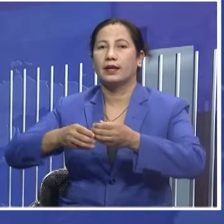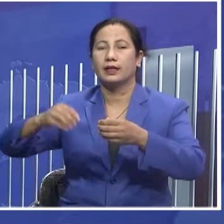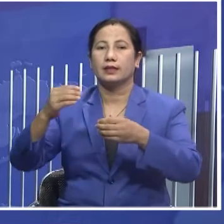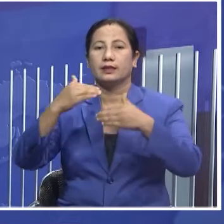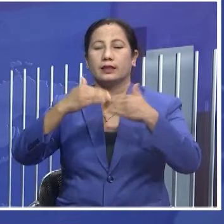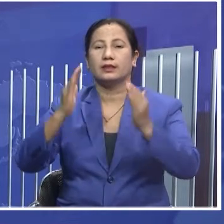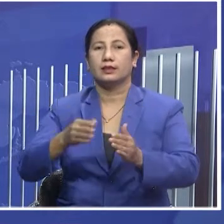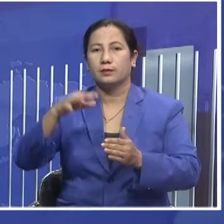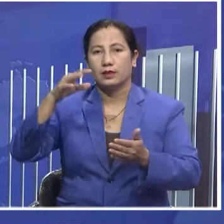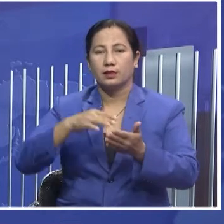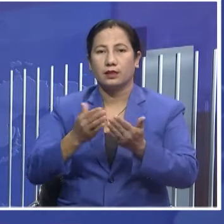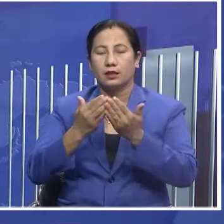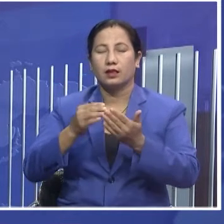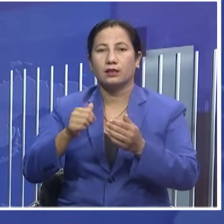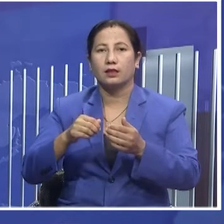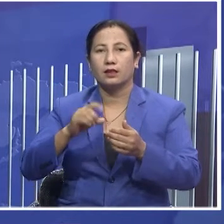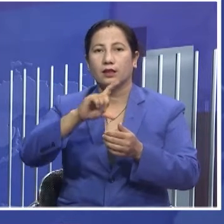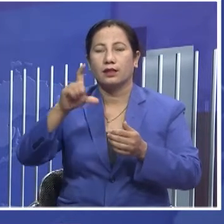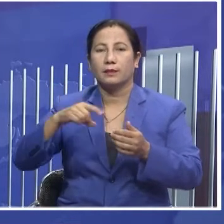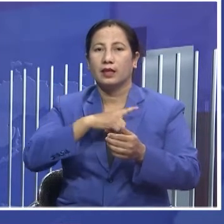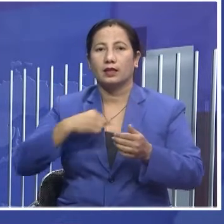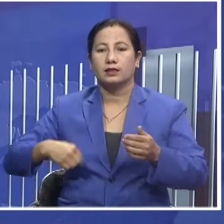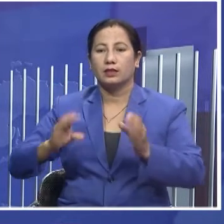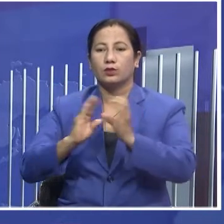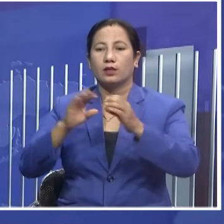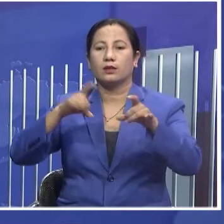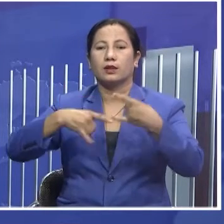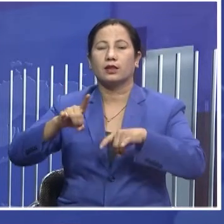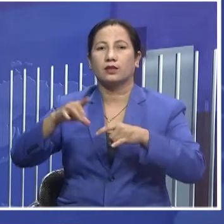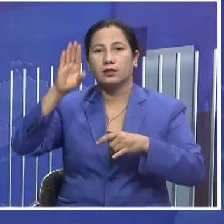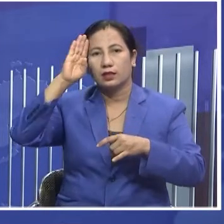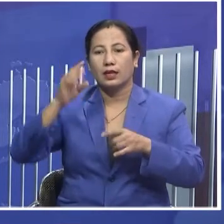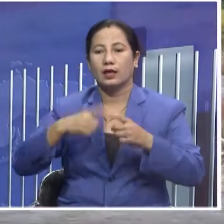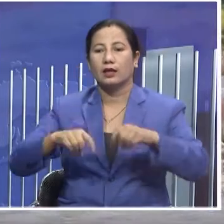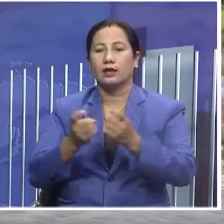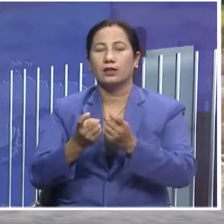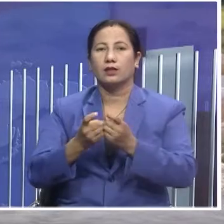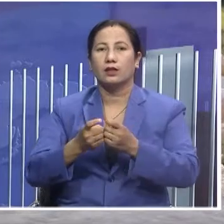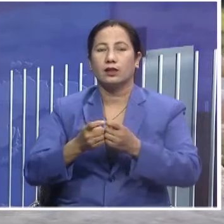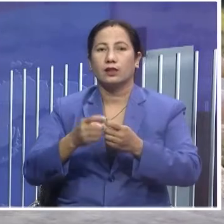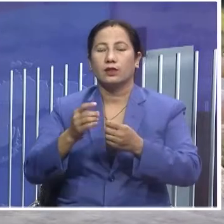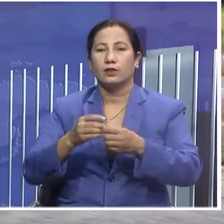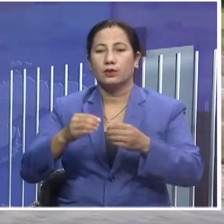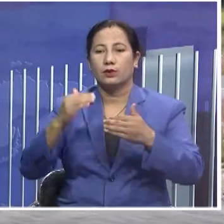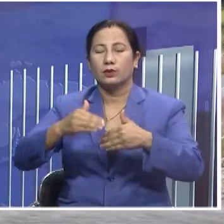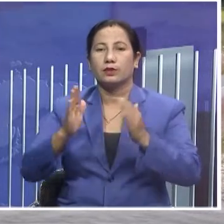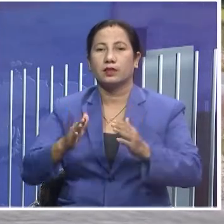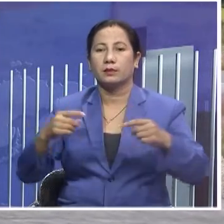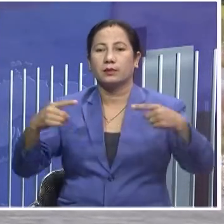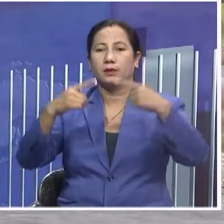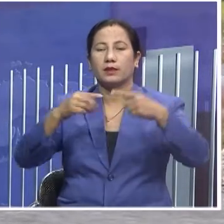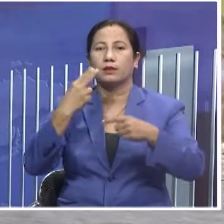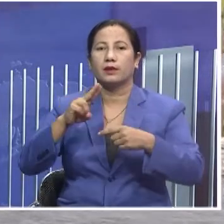अध्ययन गरी नेपाल चीन सीमा अध्ययन समितिको टोली फर्किएको छ। सरकारले गठन गरेको सीमा अध्ययन समितिको टोली विवादित